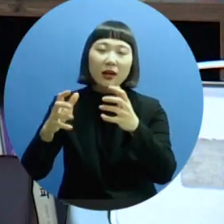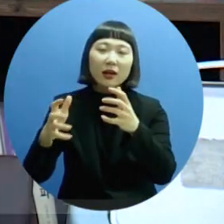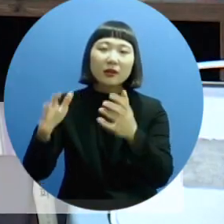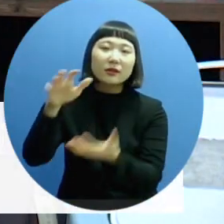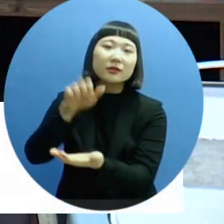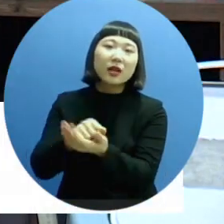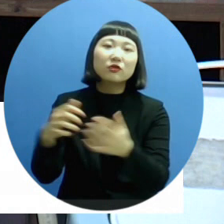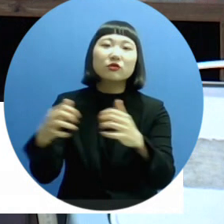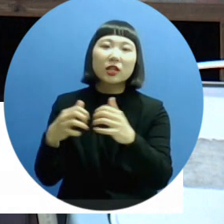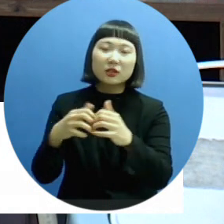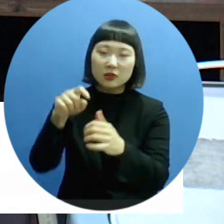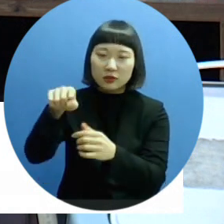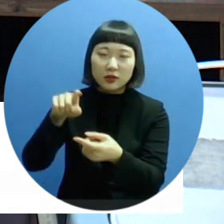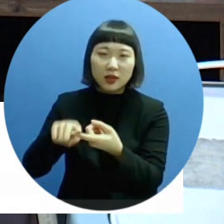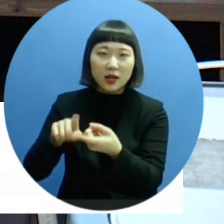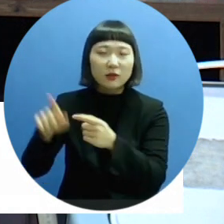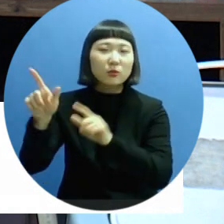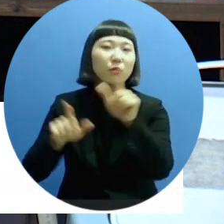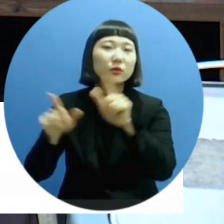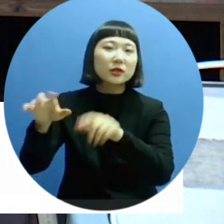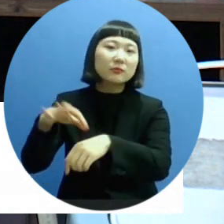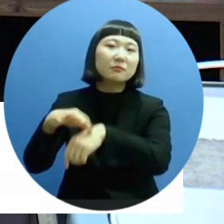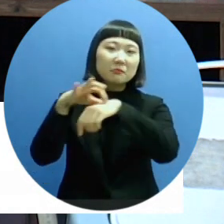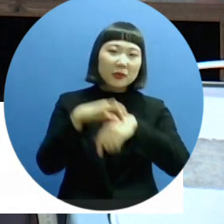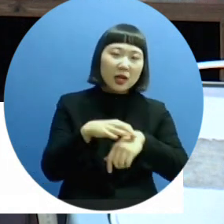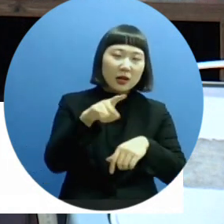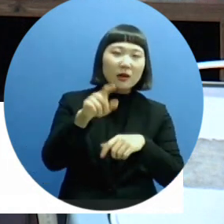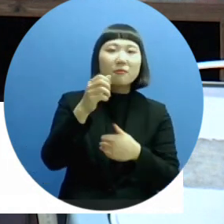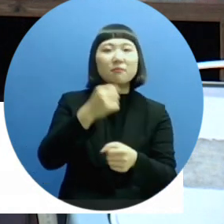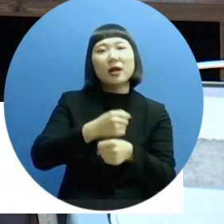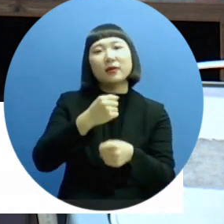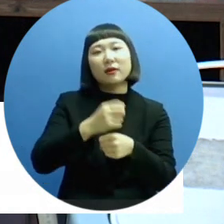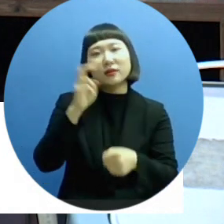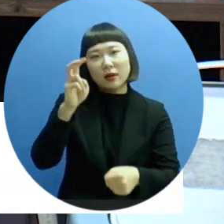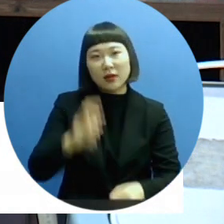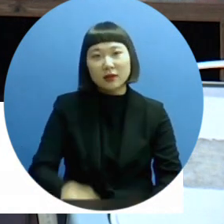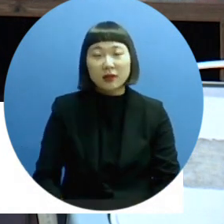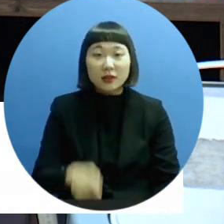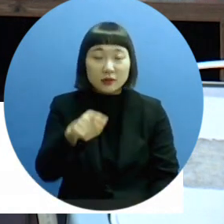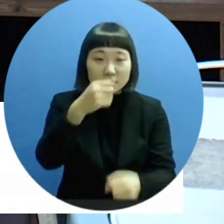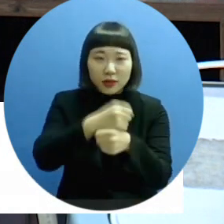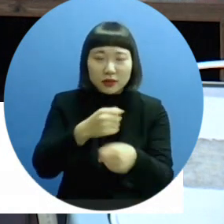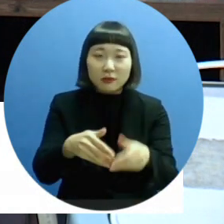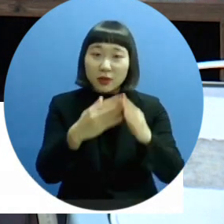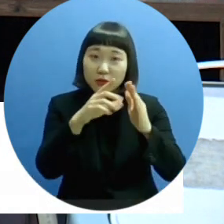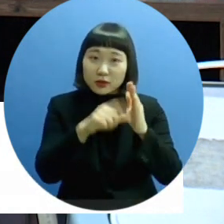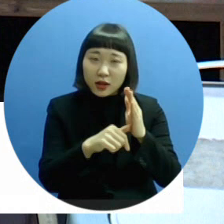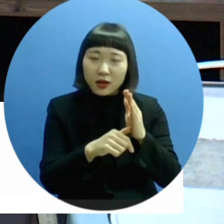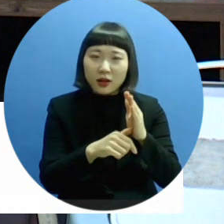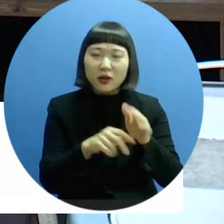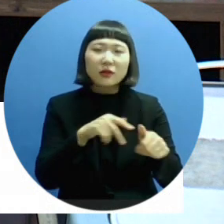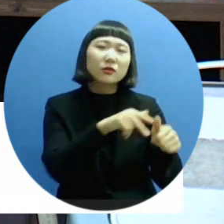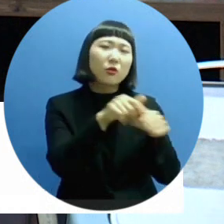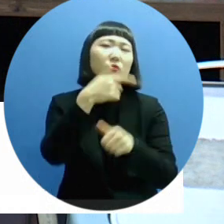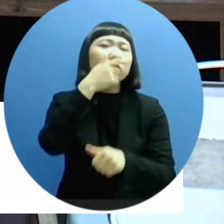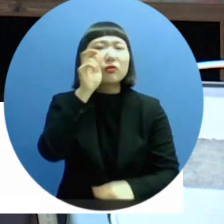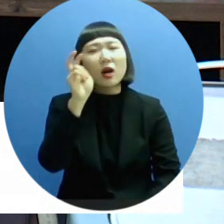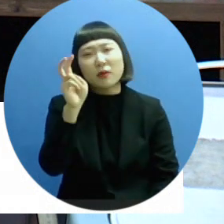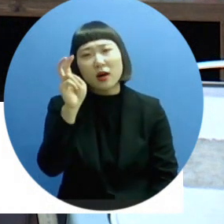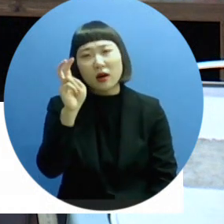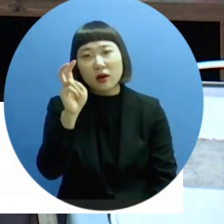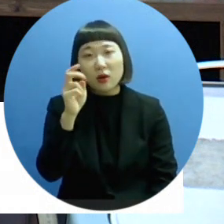만들 당시에 정보가 부족했던 것이 아닌가. 왜냐하면은 인천에는